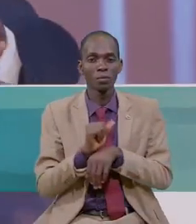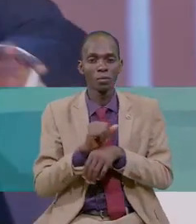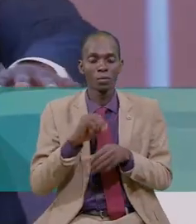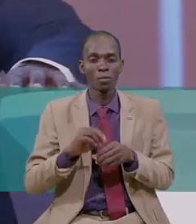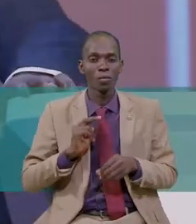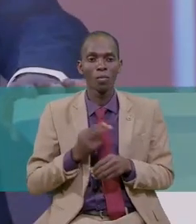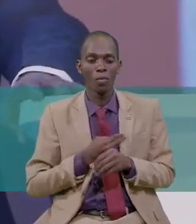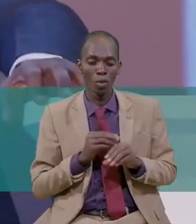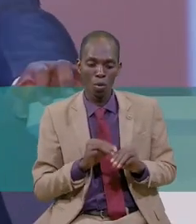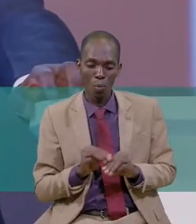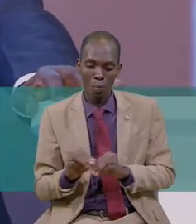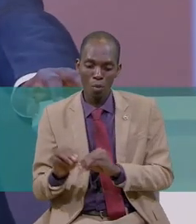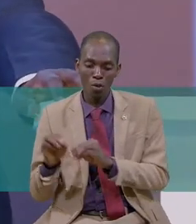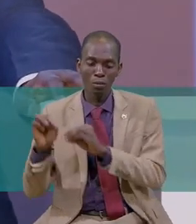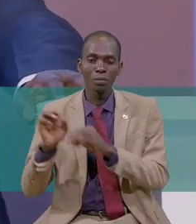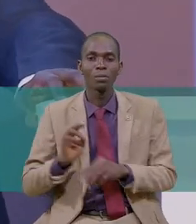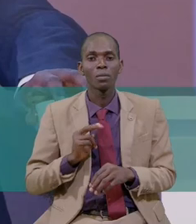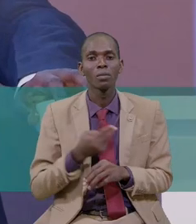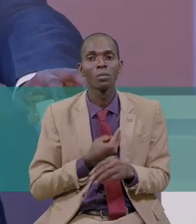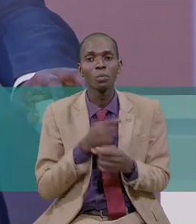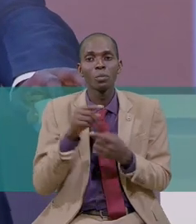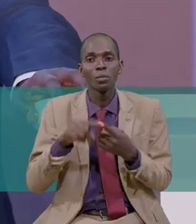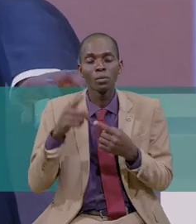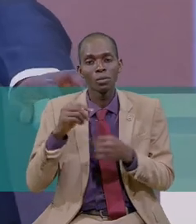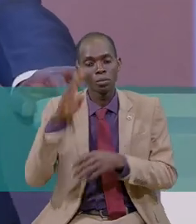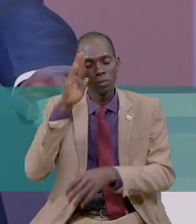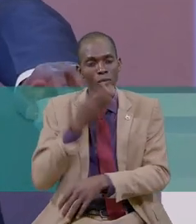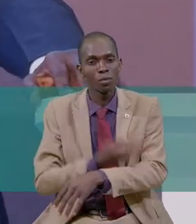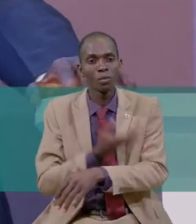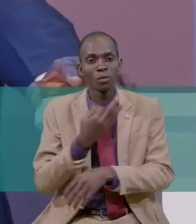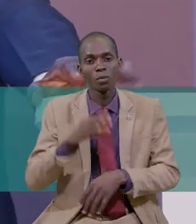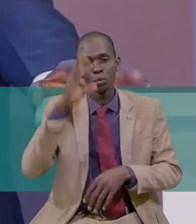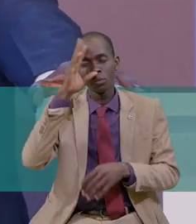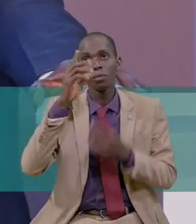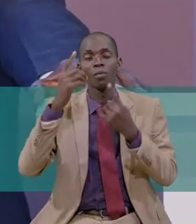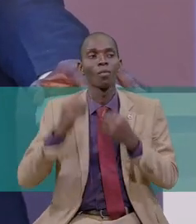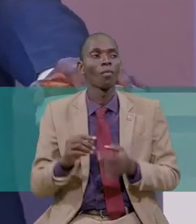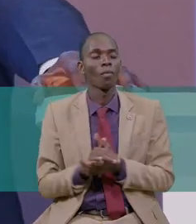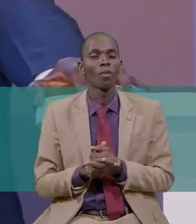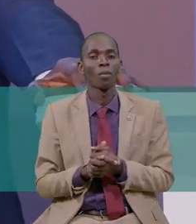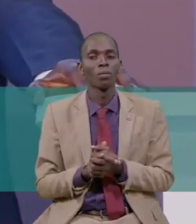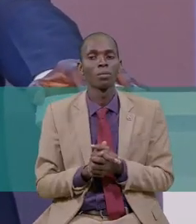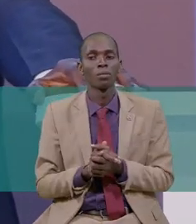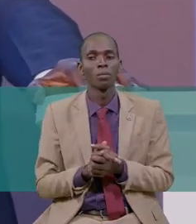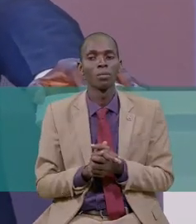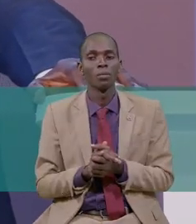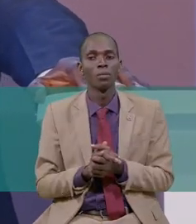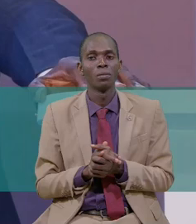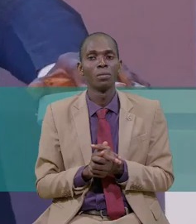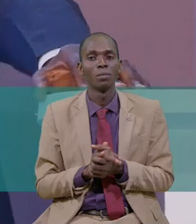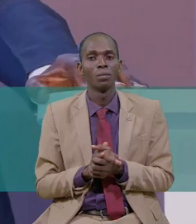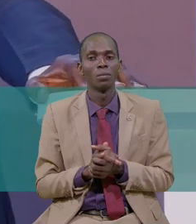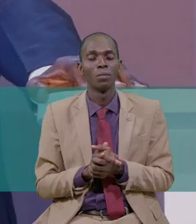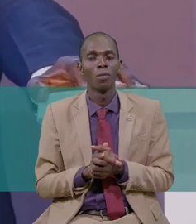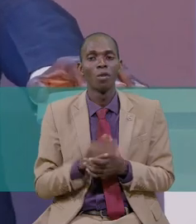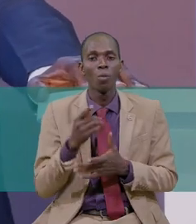agissant en nous. Quand le Fils de l'homme viendra, qu'est-ce qu'il va trouver dans ta vie?